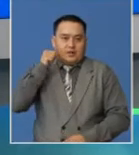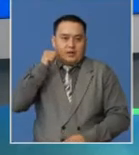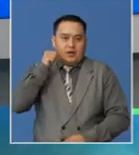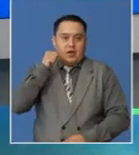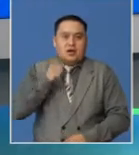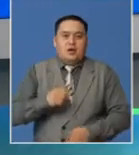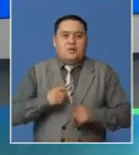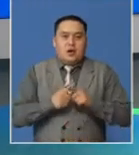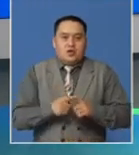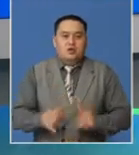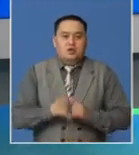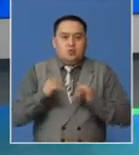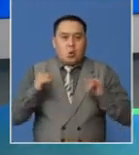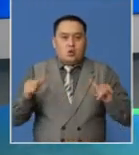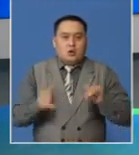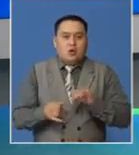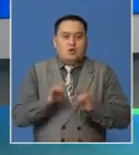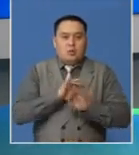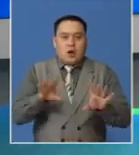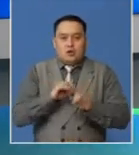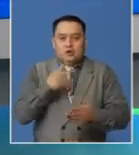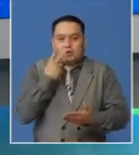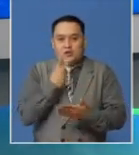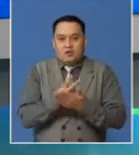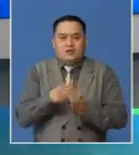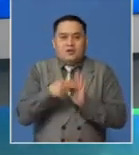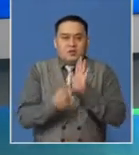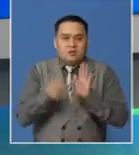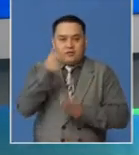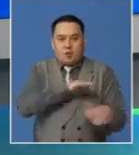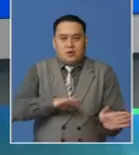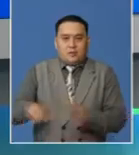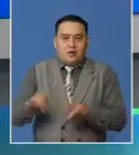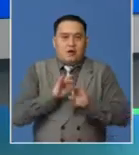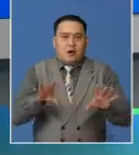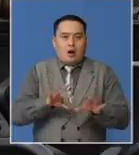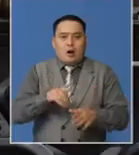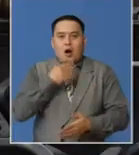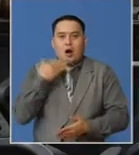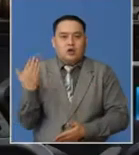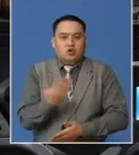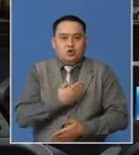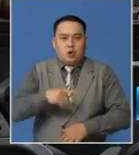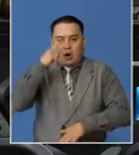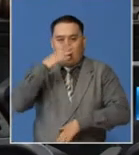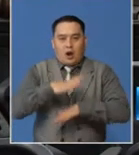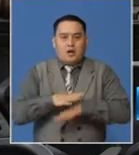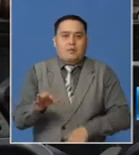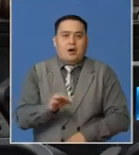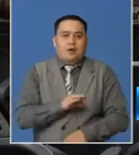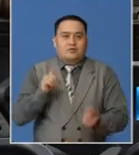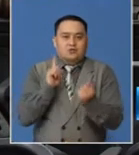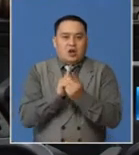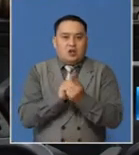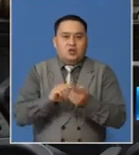показателя. Положительные итоги район подвел и по другим показателям минувшего 2018 года. О них рассказал аким района Багдат Алиев на